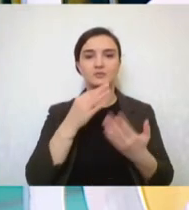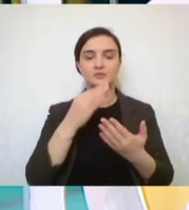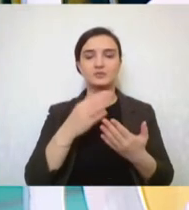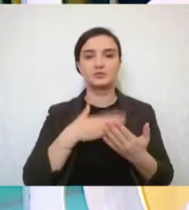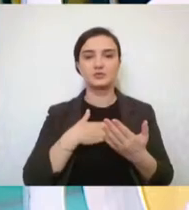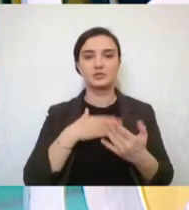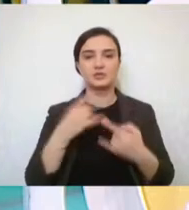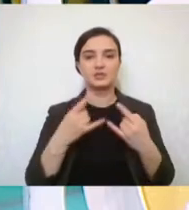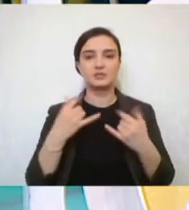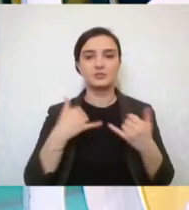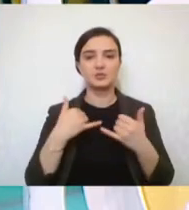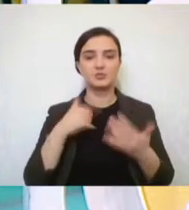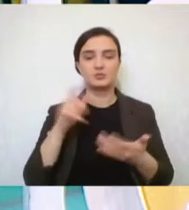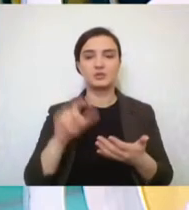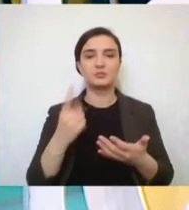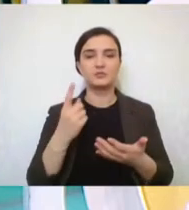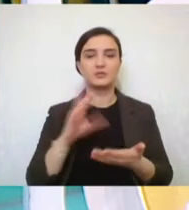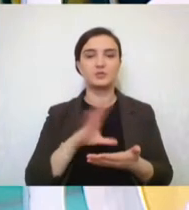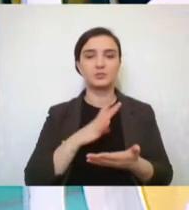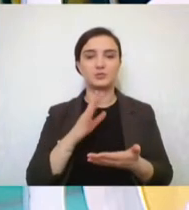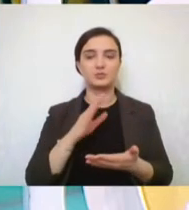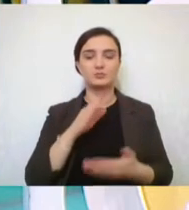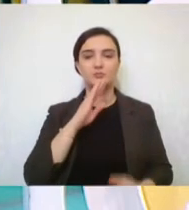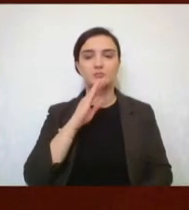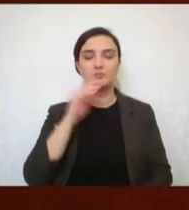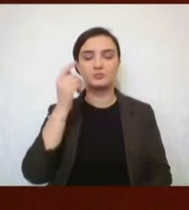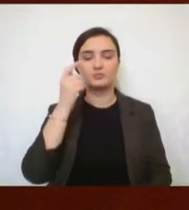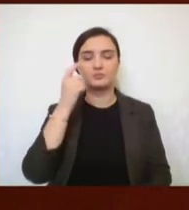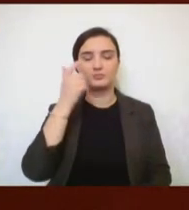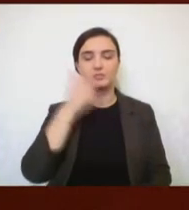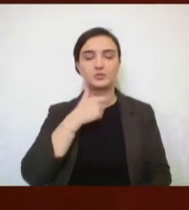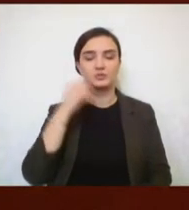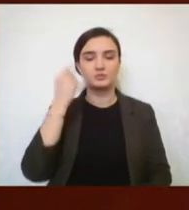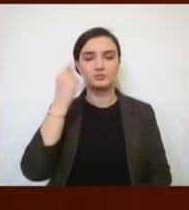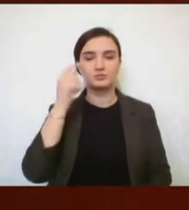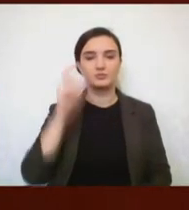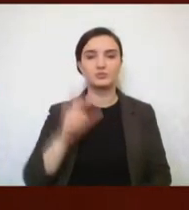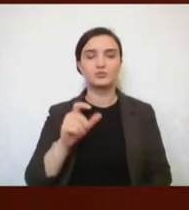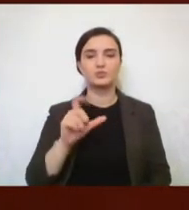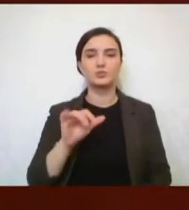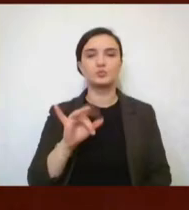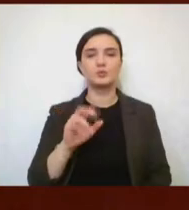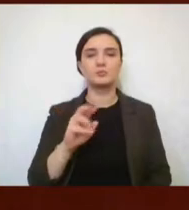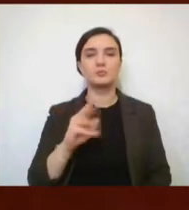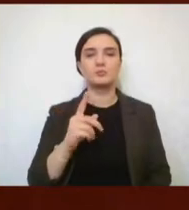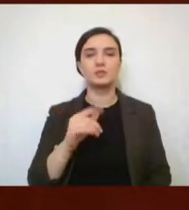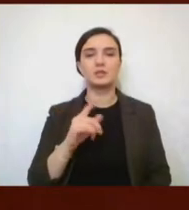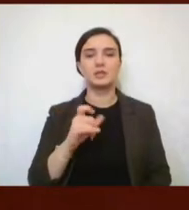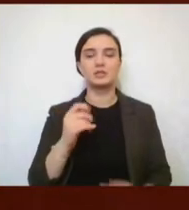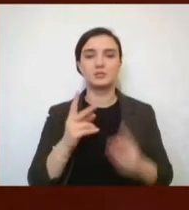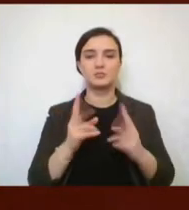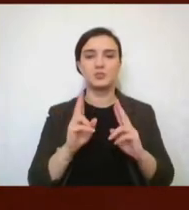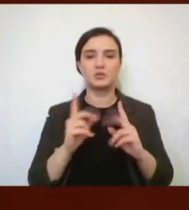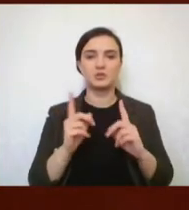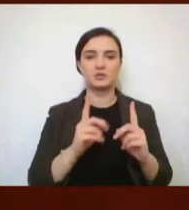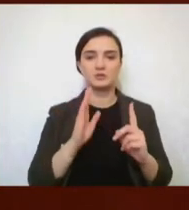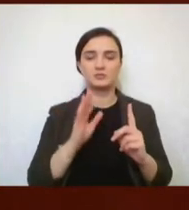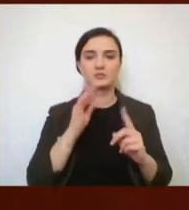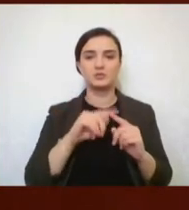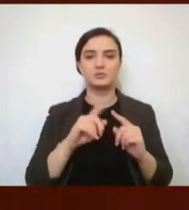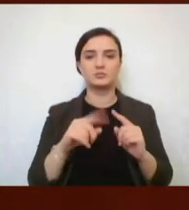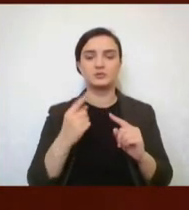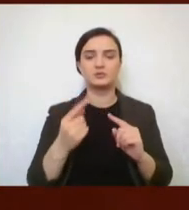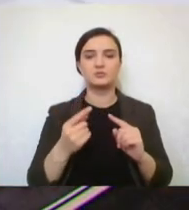გადაცემის პირველი ბლოკის სტუმარი გახლდათ ფსიქოლოგი ბატონი ზურაბ ხეიძე. ჩვენ მოკლე ჩართვა გვექნება და შემდეგ მეორე